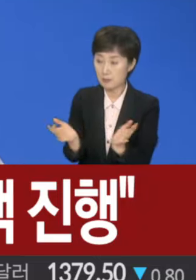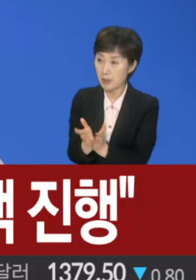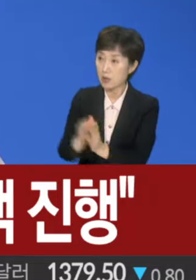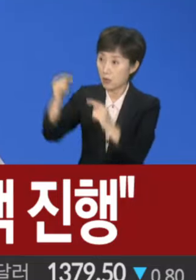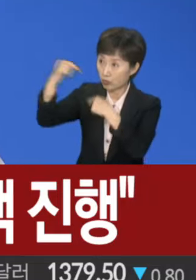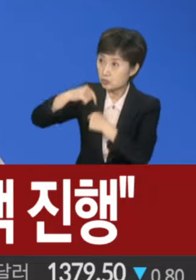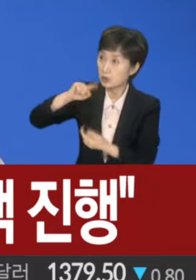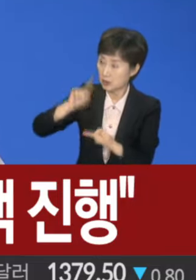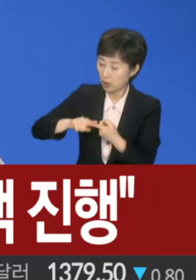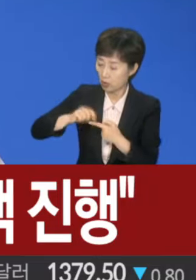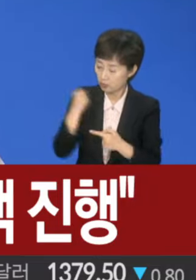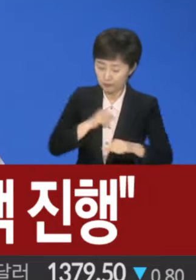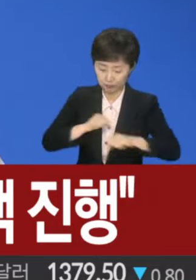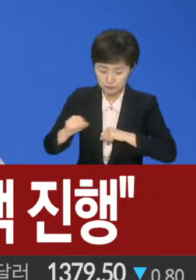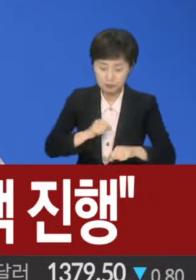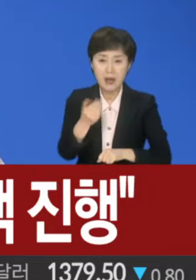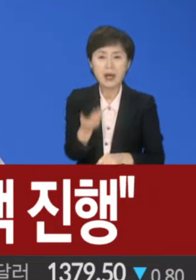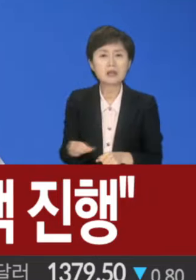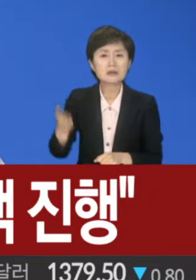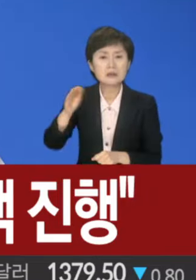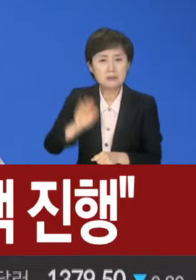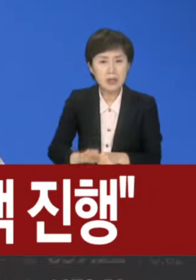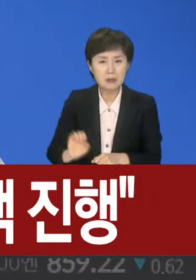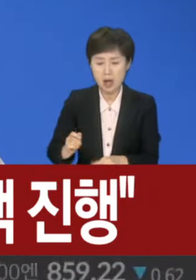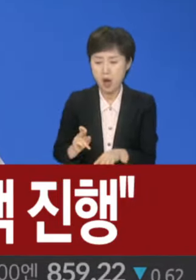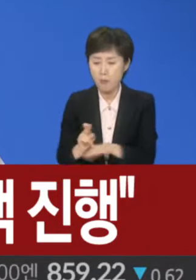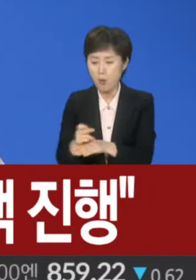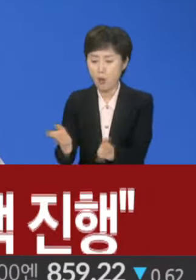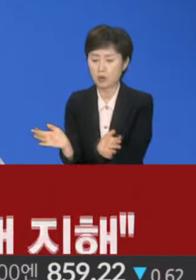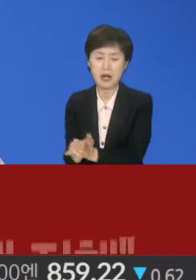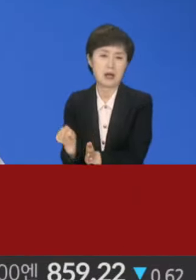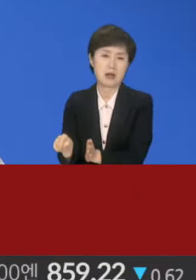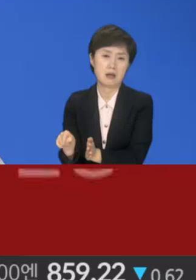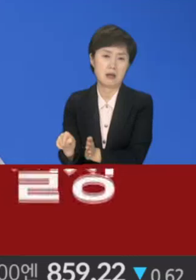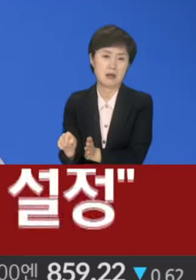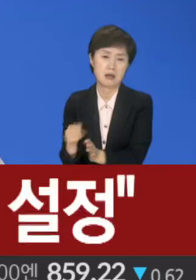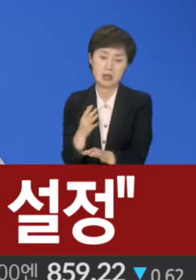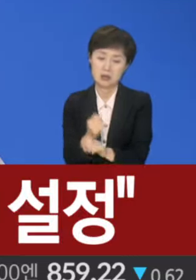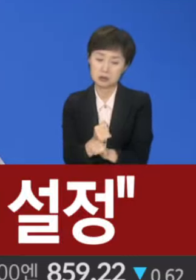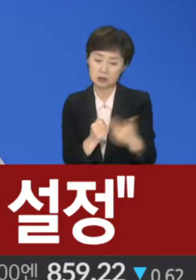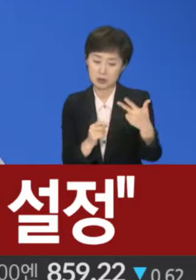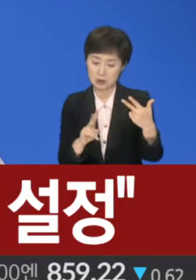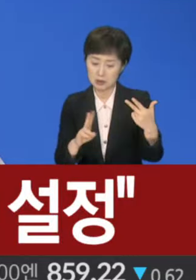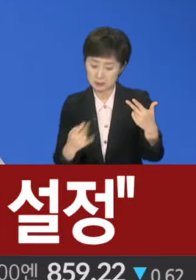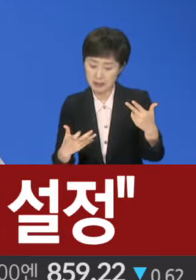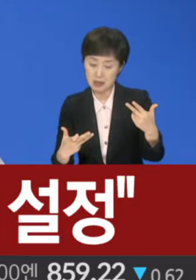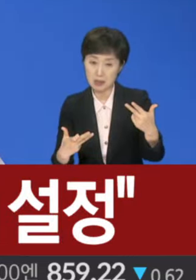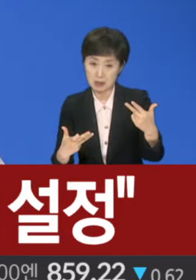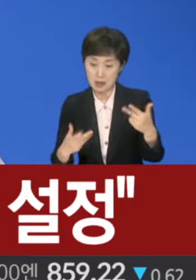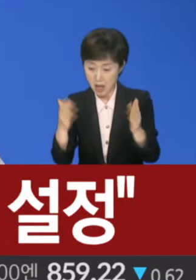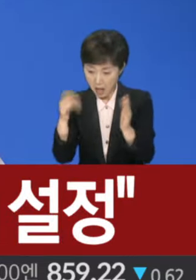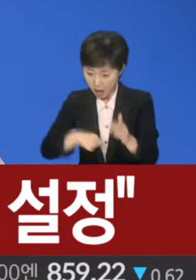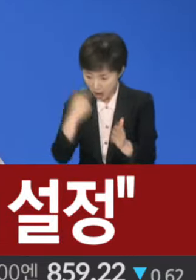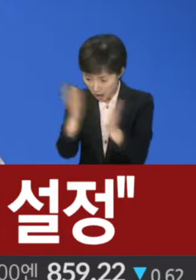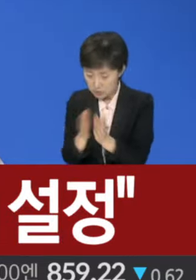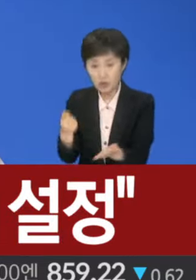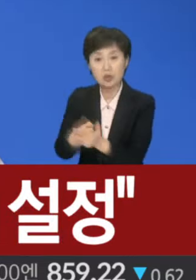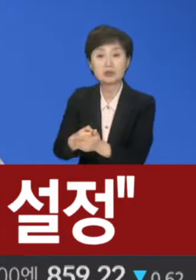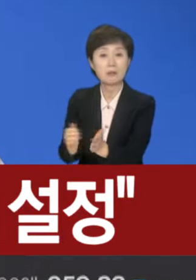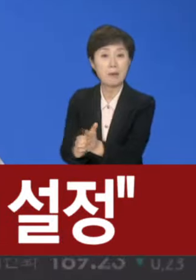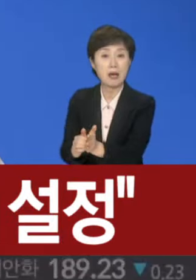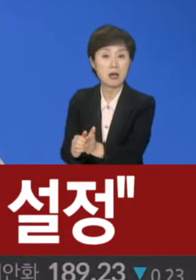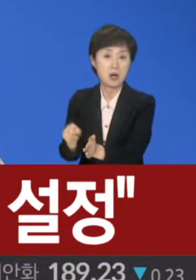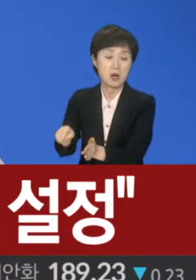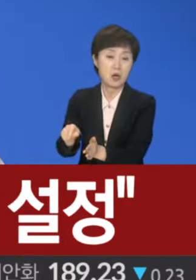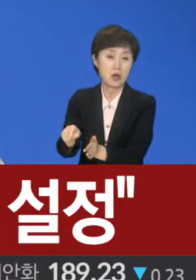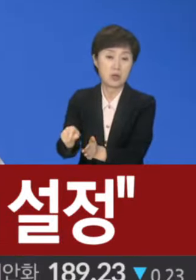하였습니다. 그러나 이와 달리 포병여단은 7월 18일 21시 30분경 자체 결산회의에서 회의를 주재하던